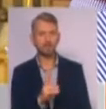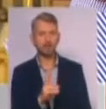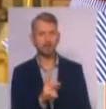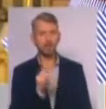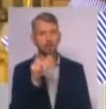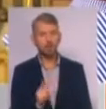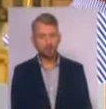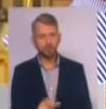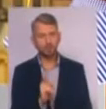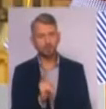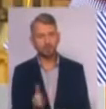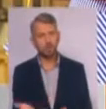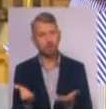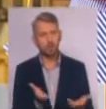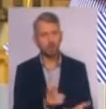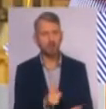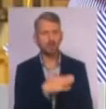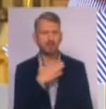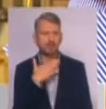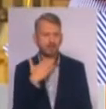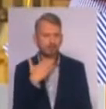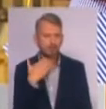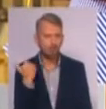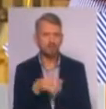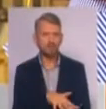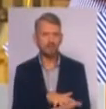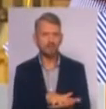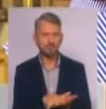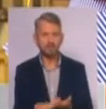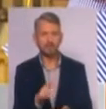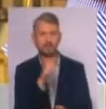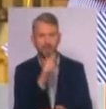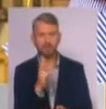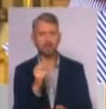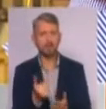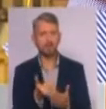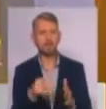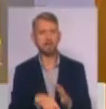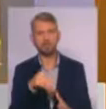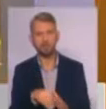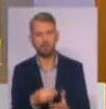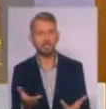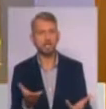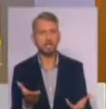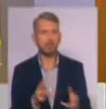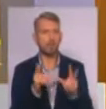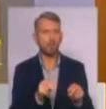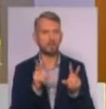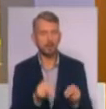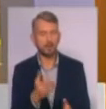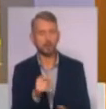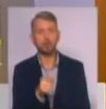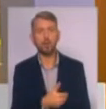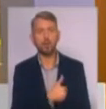людина, яка запрошена, але не хотілося б витрачати час на передвиборчі або якісь обіцянки. Якщо ти